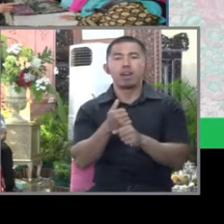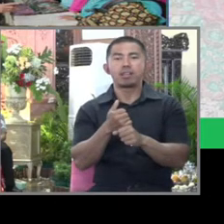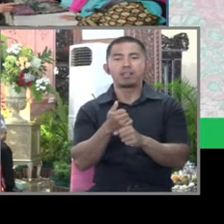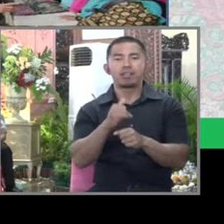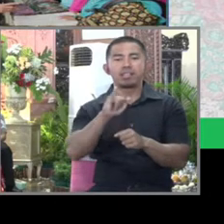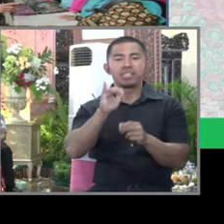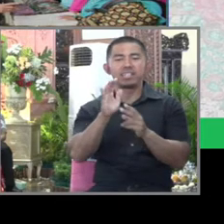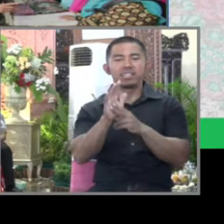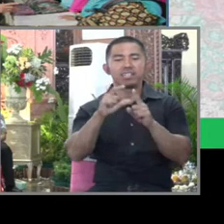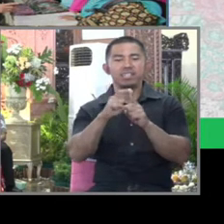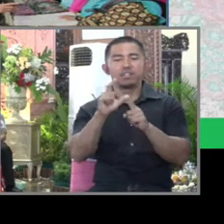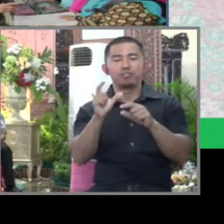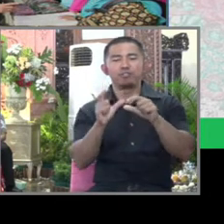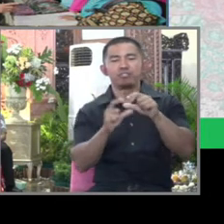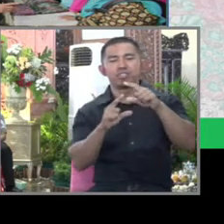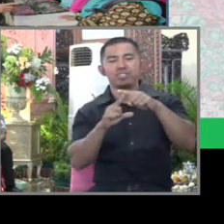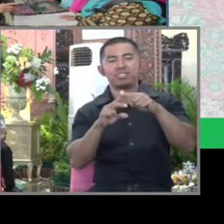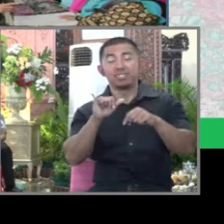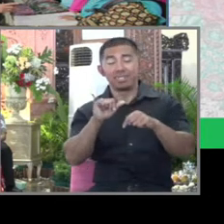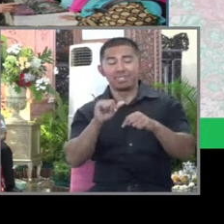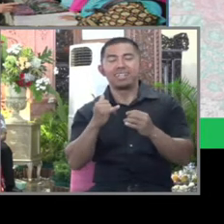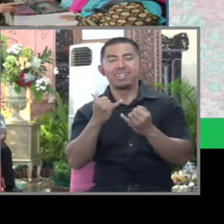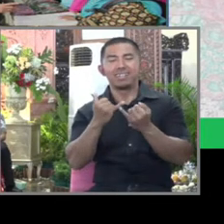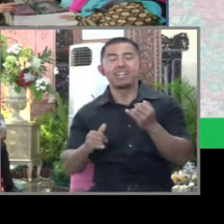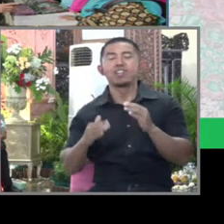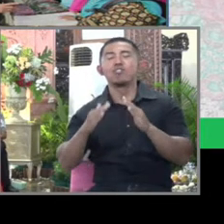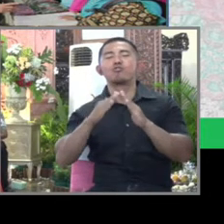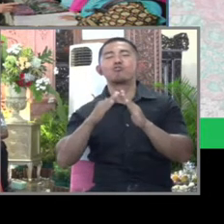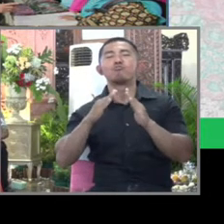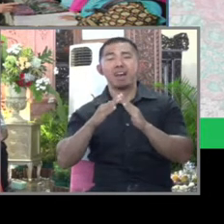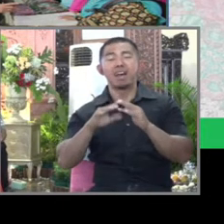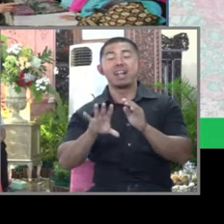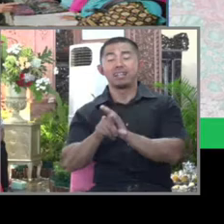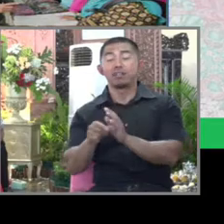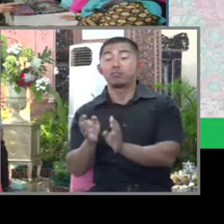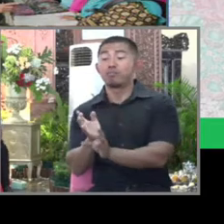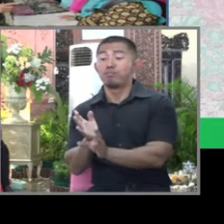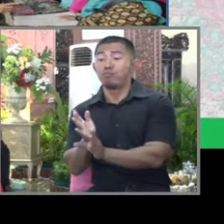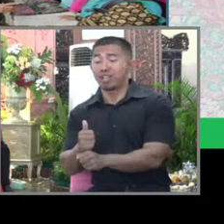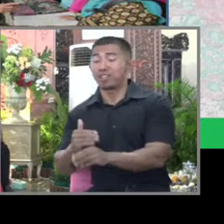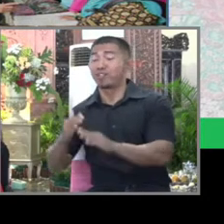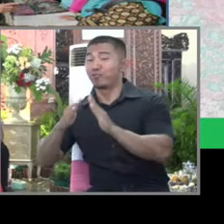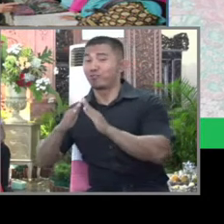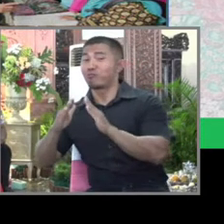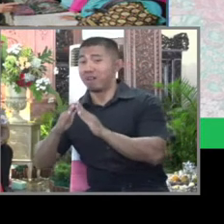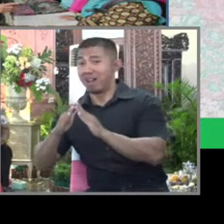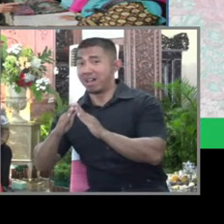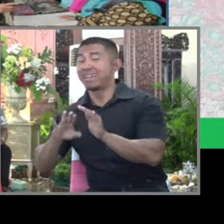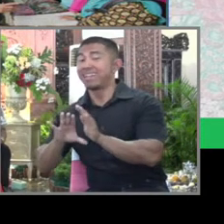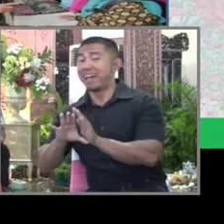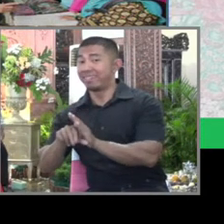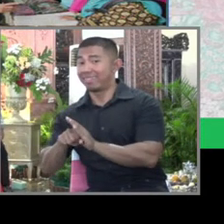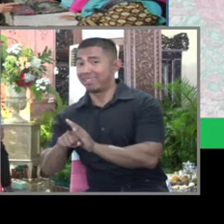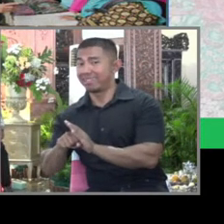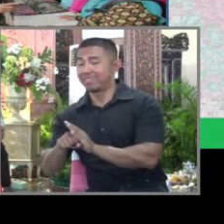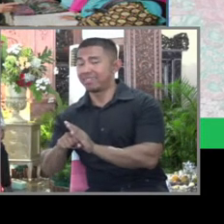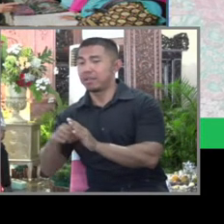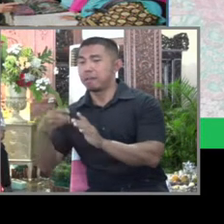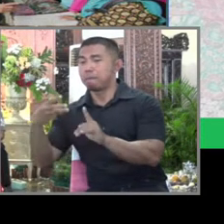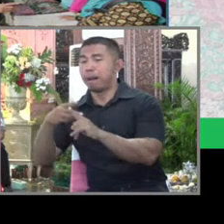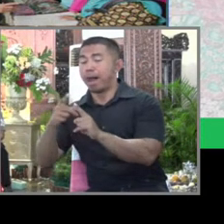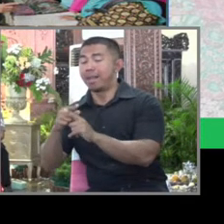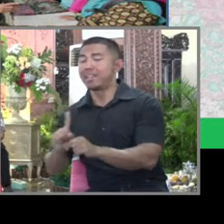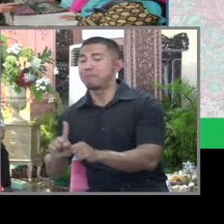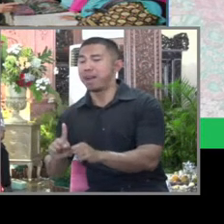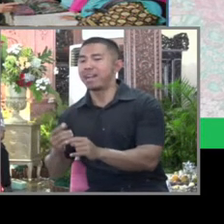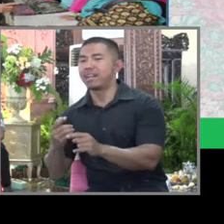rumahan industri rumahan ini dulu industri yang diolah di rumah kemudian bahannya rata-rata dari di